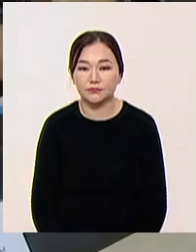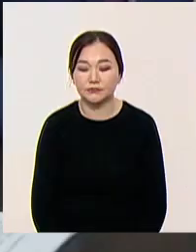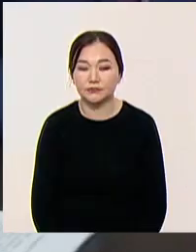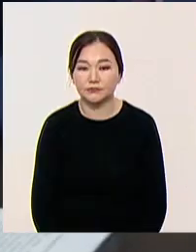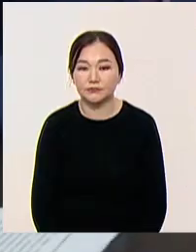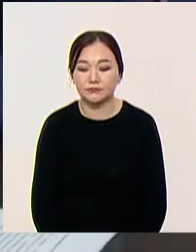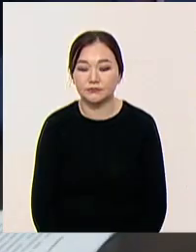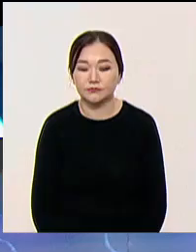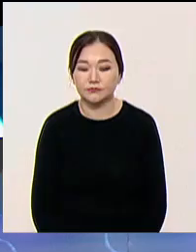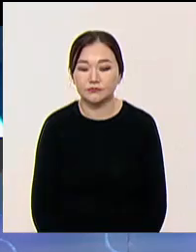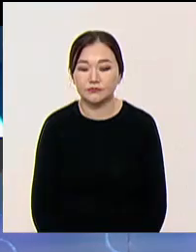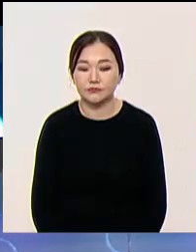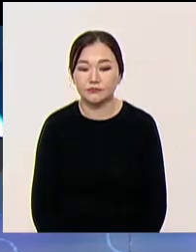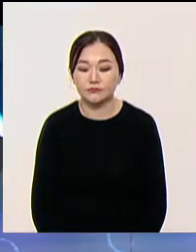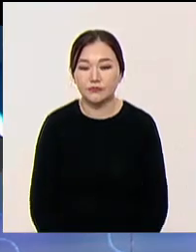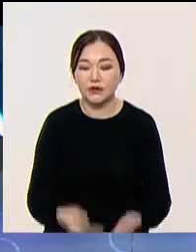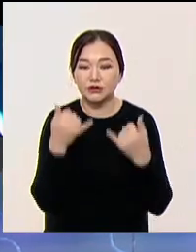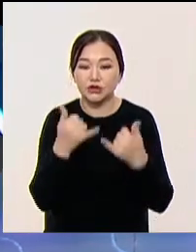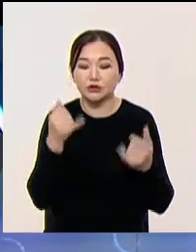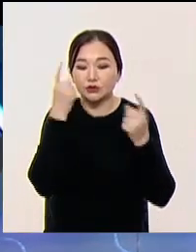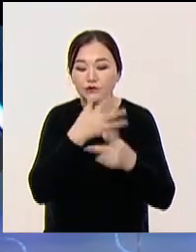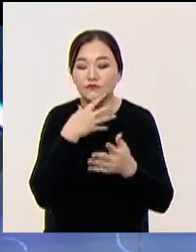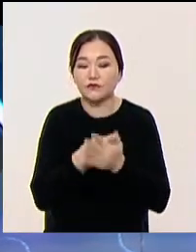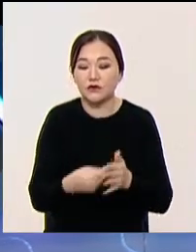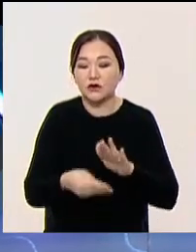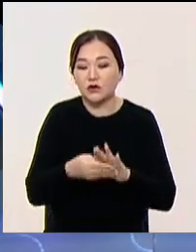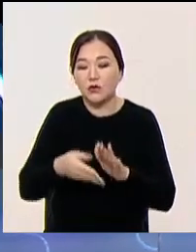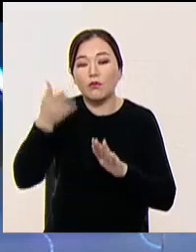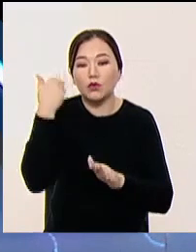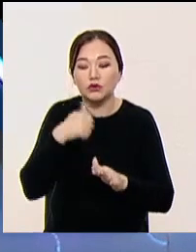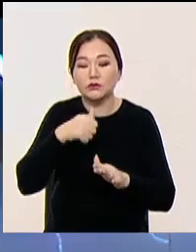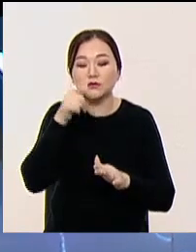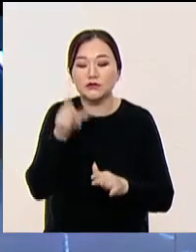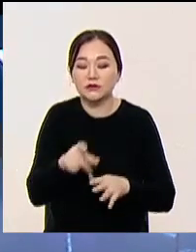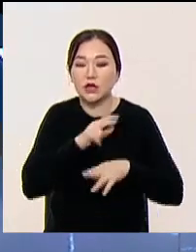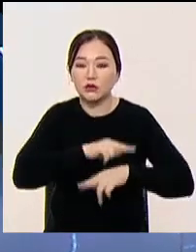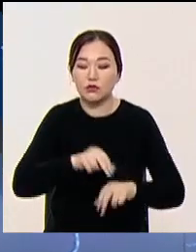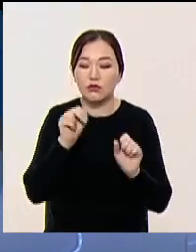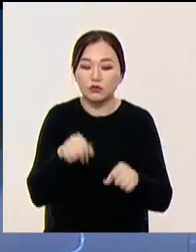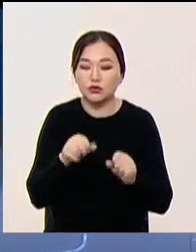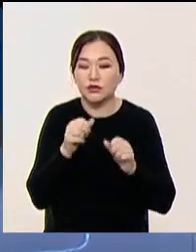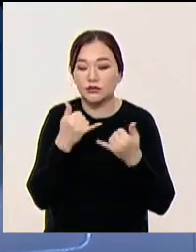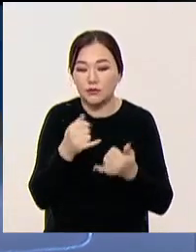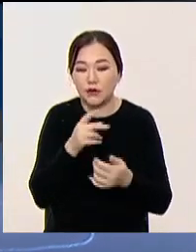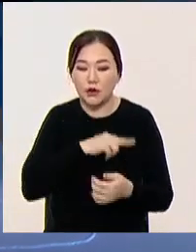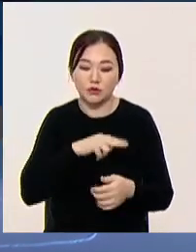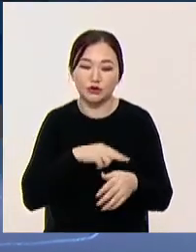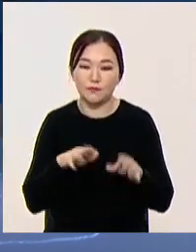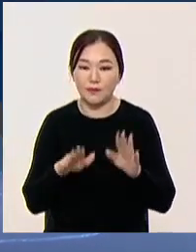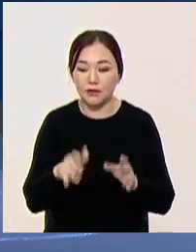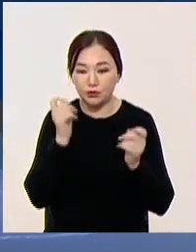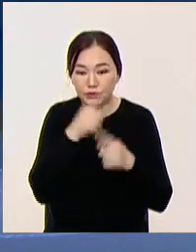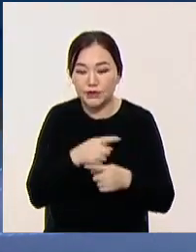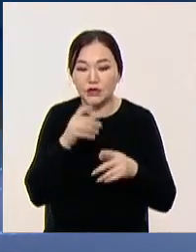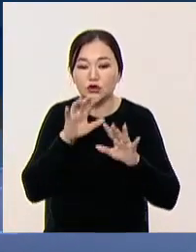Восточно-Казахстанская область. Теперь узнать о коррупционном прошлом потенциального сотрудника можно будет прямо на рабочем месте.